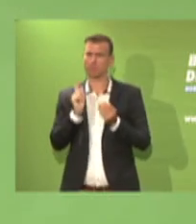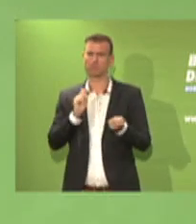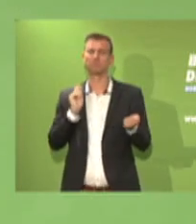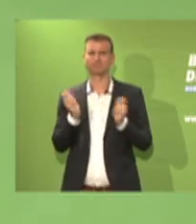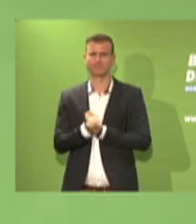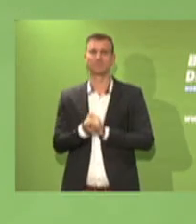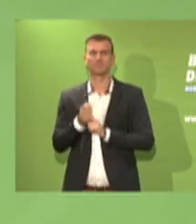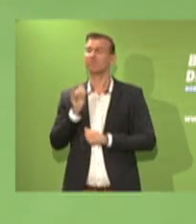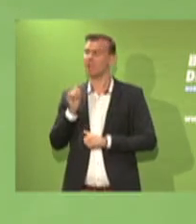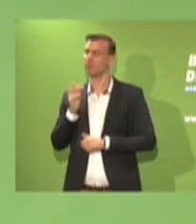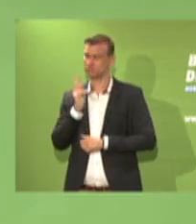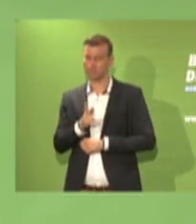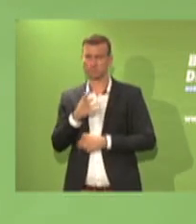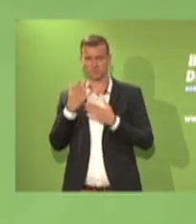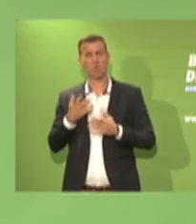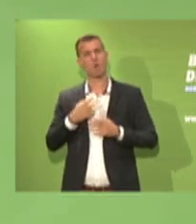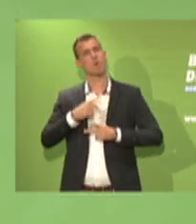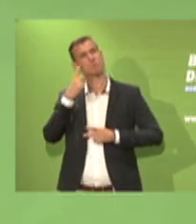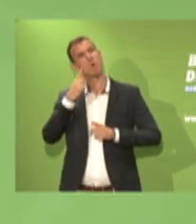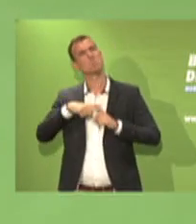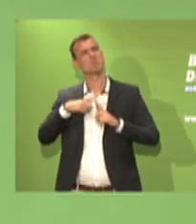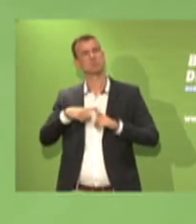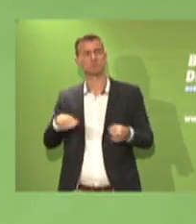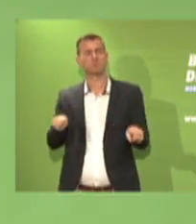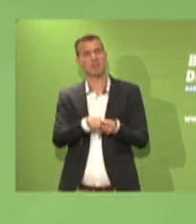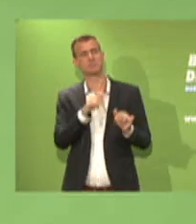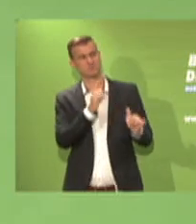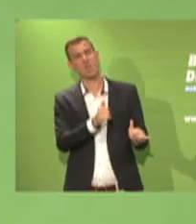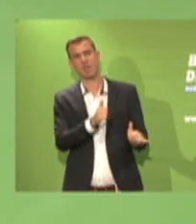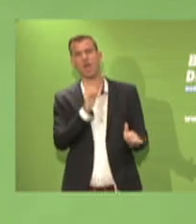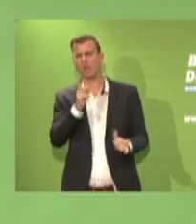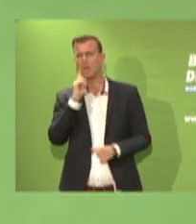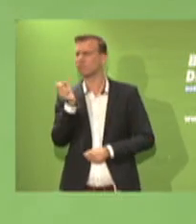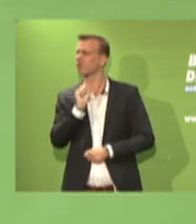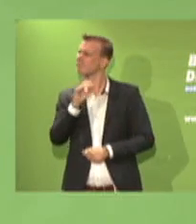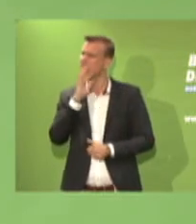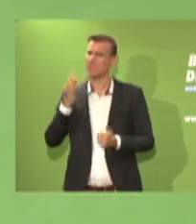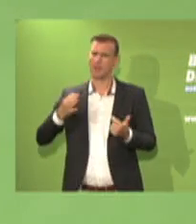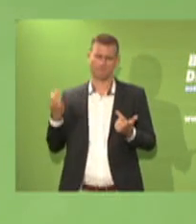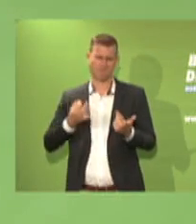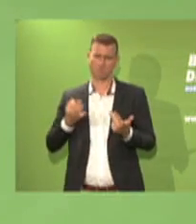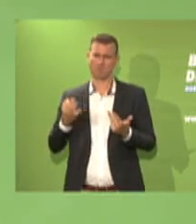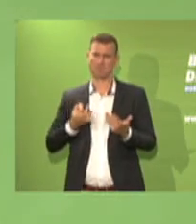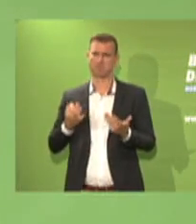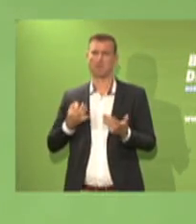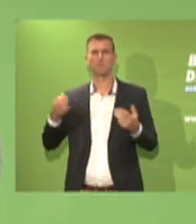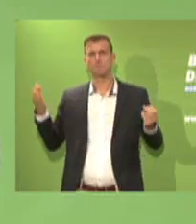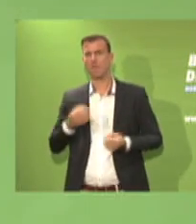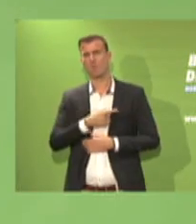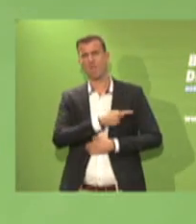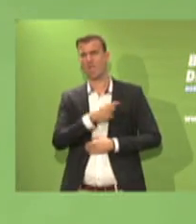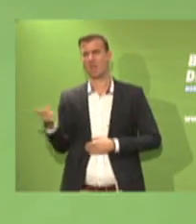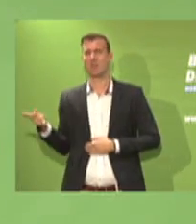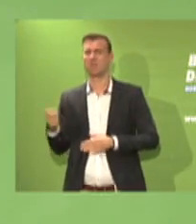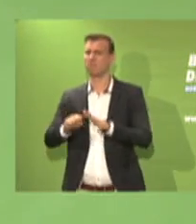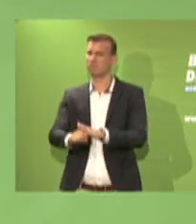richtig. Dieser Euphemismus passt. Ich glaube, genau das ist es. Es wird ganz vieles gebrauchen. Es braucht euch alle, liebe Freundinnen und Freunde.